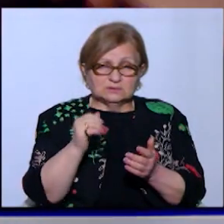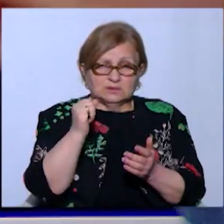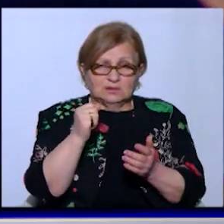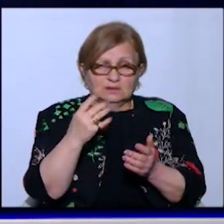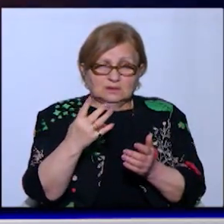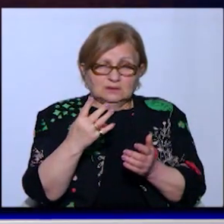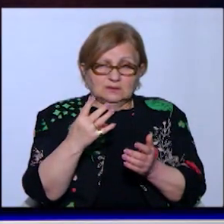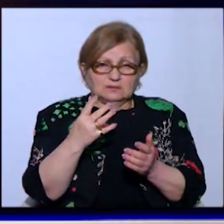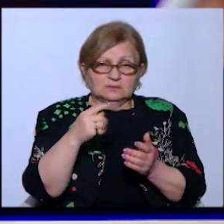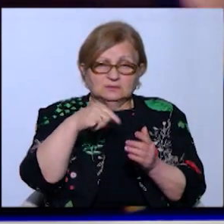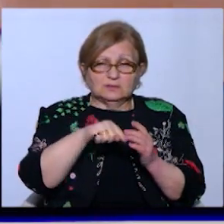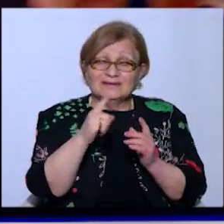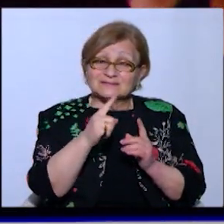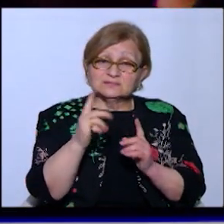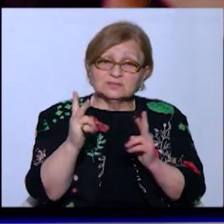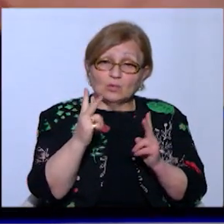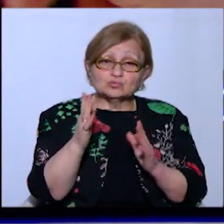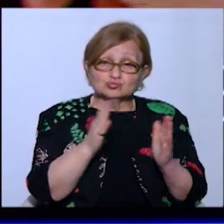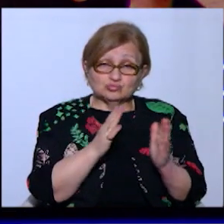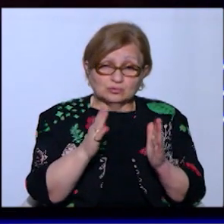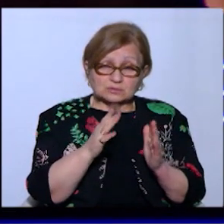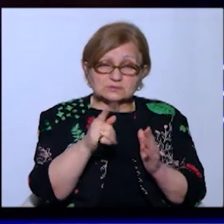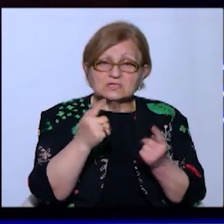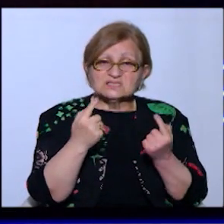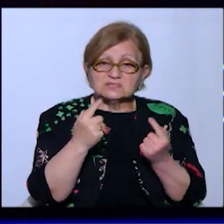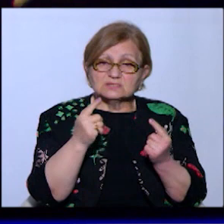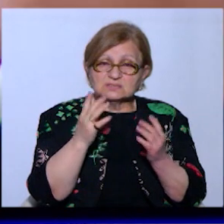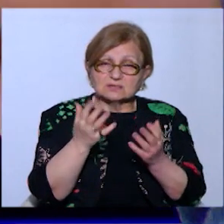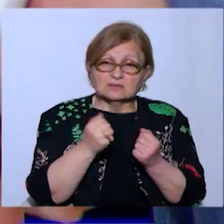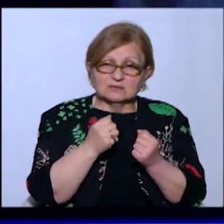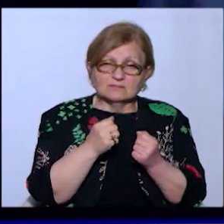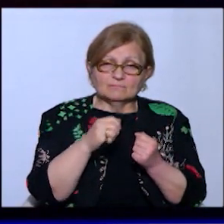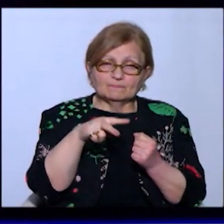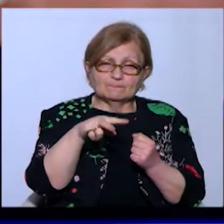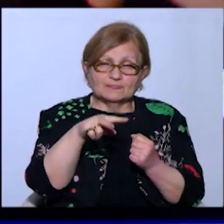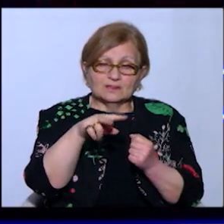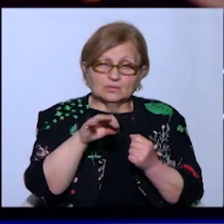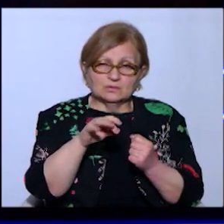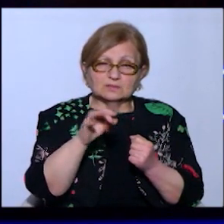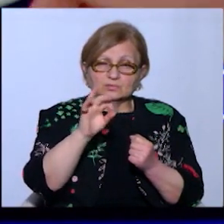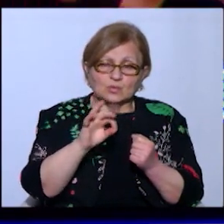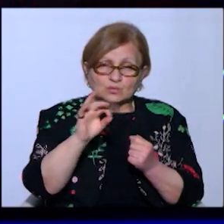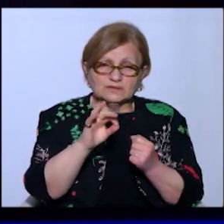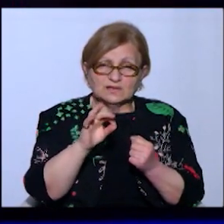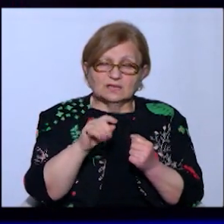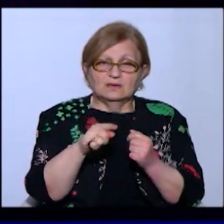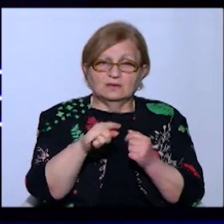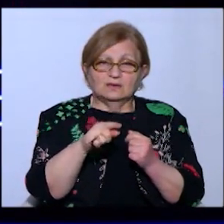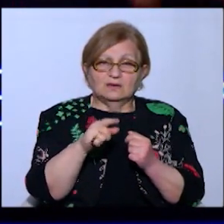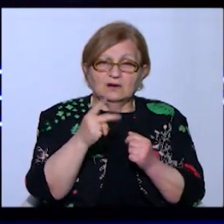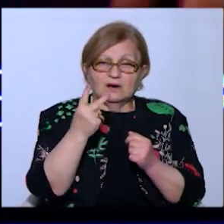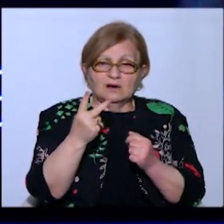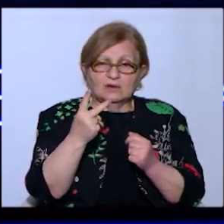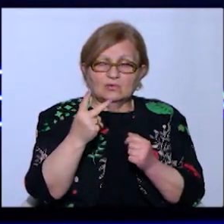A4-დან, A4 კი თუ 1-სა და 2 შორის არის, ეს სიდიდე მიიღება ლოგარითმი 2-ის ფუძით 1-დან 0-ია, ხოლო